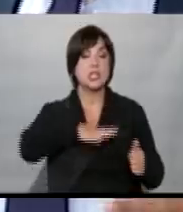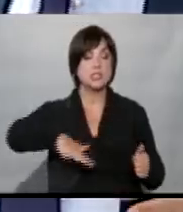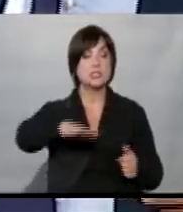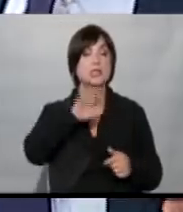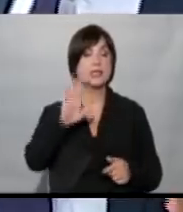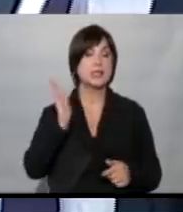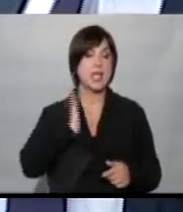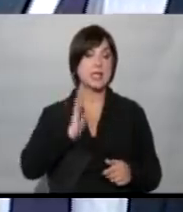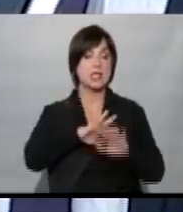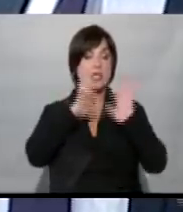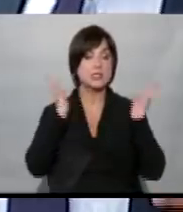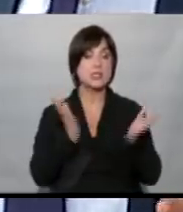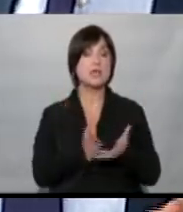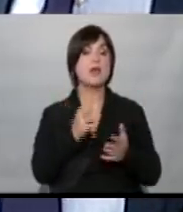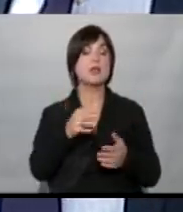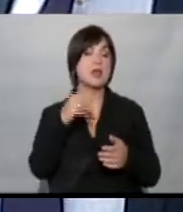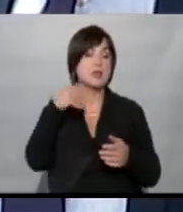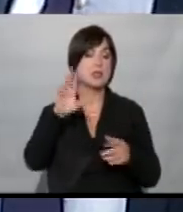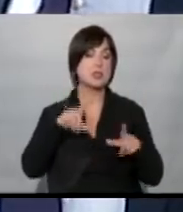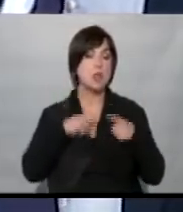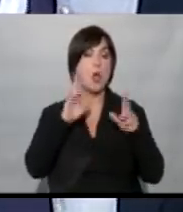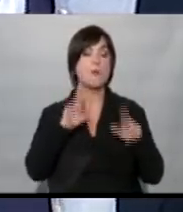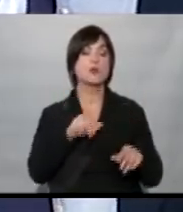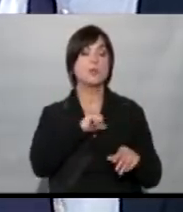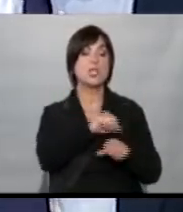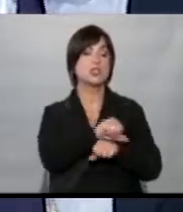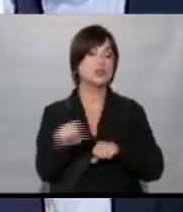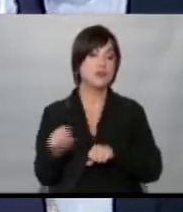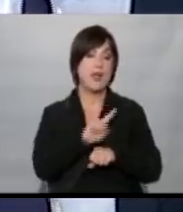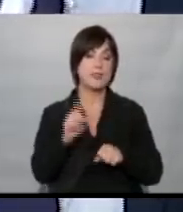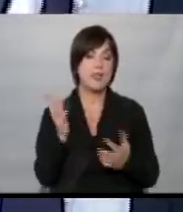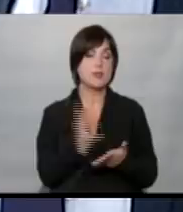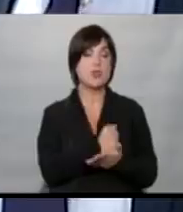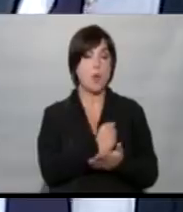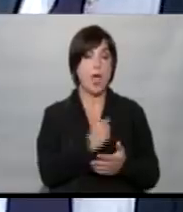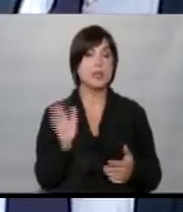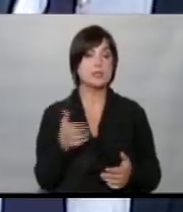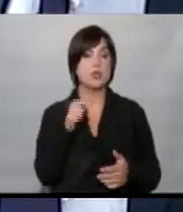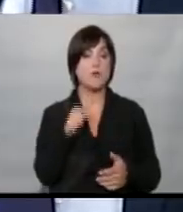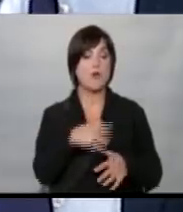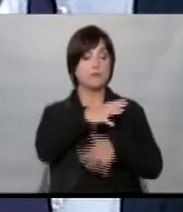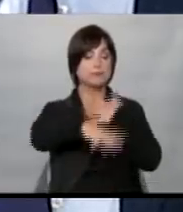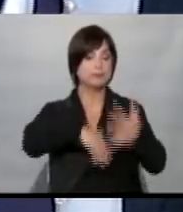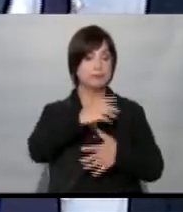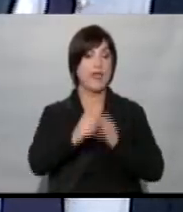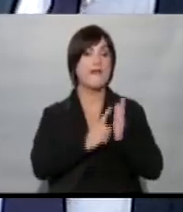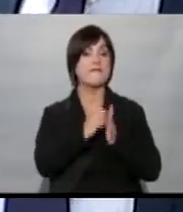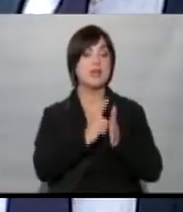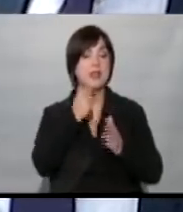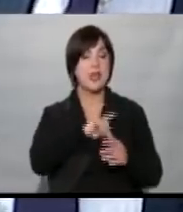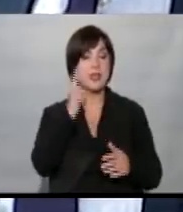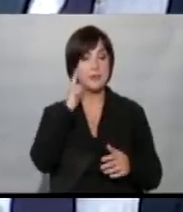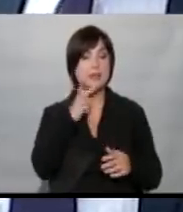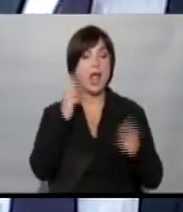нејзини граѓани и со целата нејзина диаспора, може да биде само жртва, а не и добитник. Затоа во овие турбулентни времења, јас не мислам дека